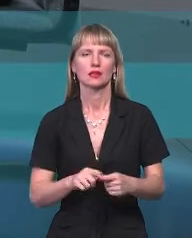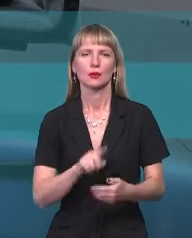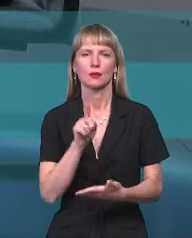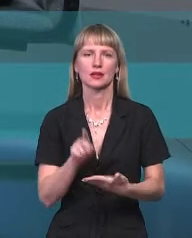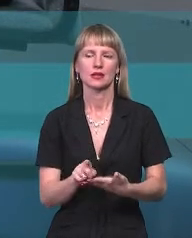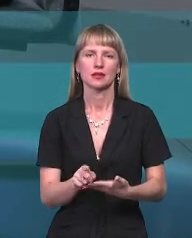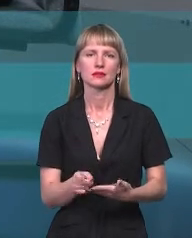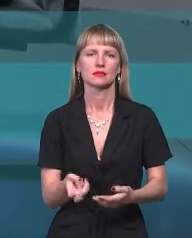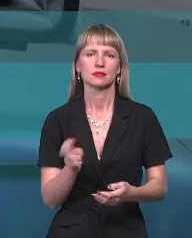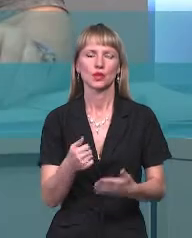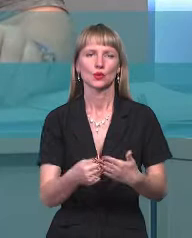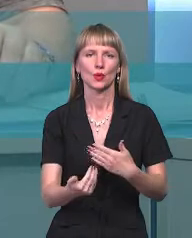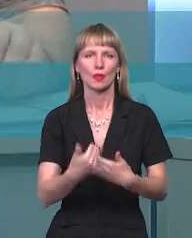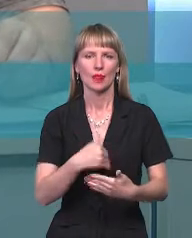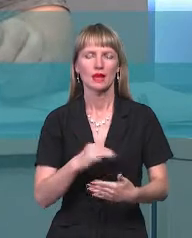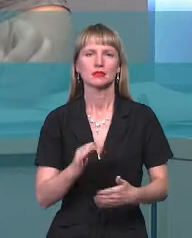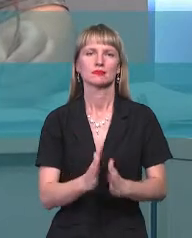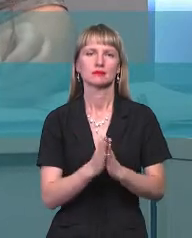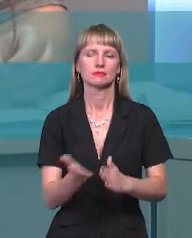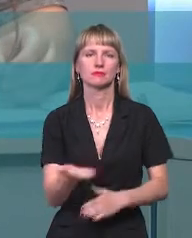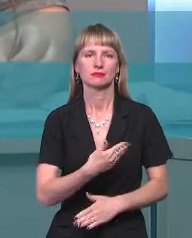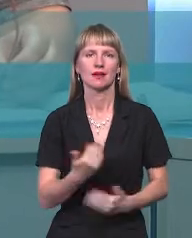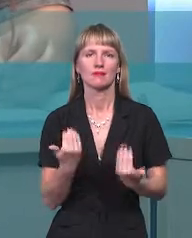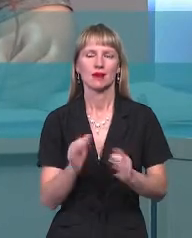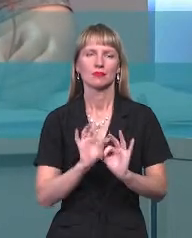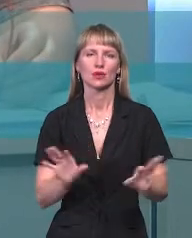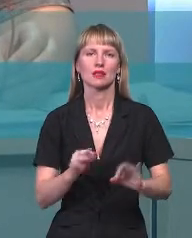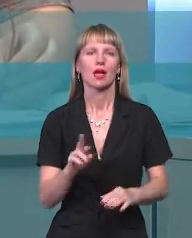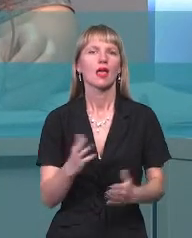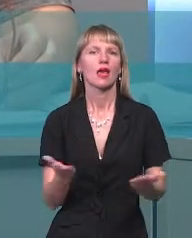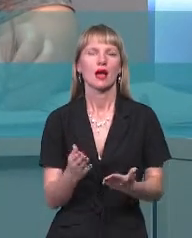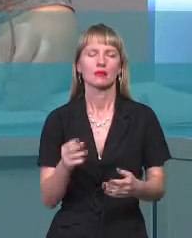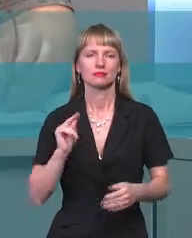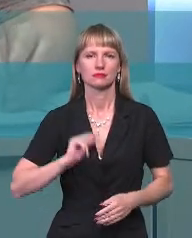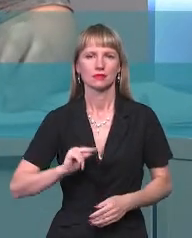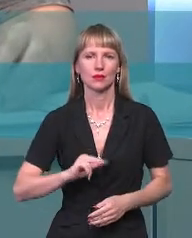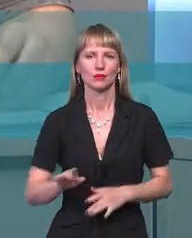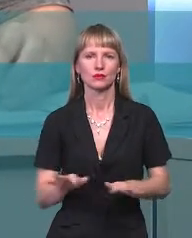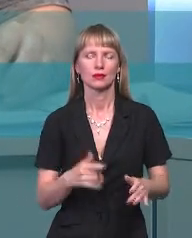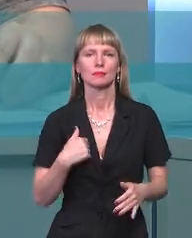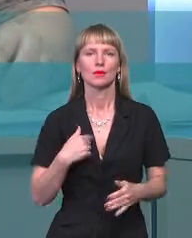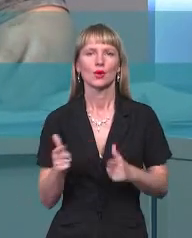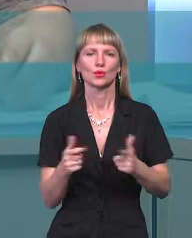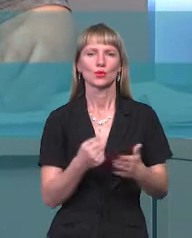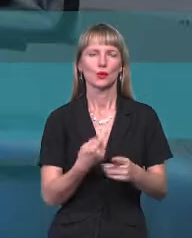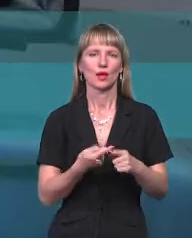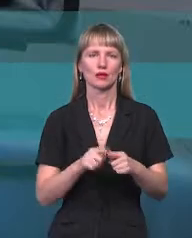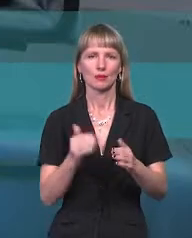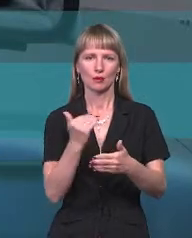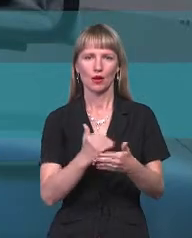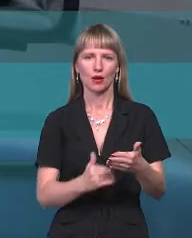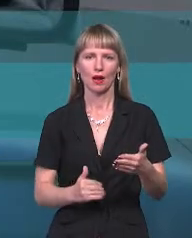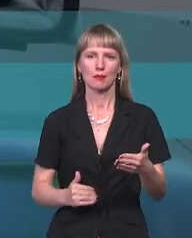зобов'язанням. Звертайтесь до нас, і, будь ласка, ми вам роз'яснимо, яким чином діяти. До речі, ми, готуючись до цієї